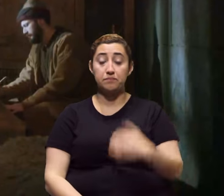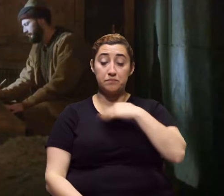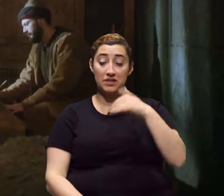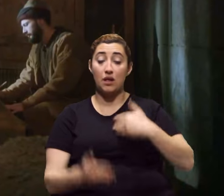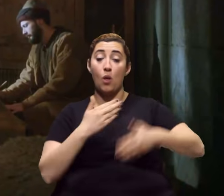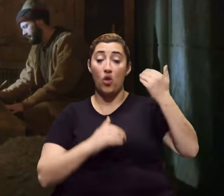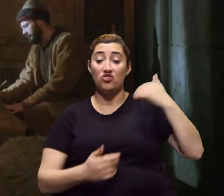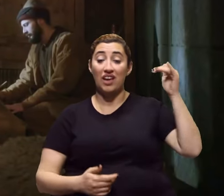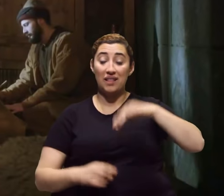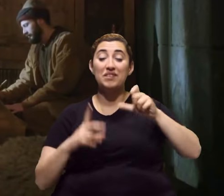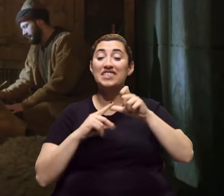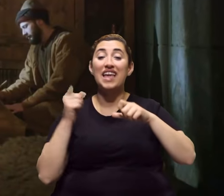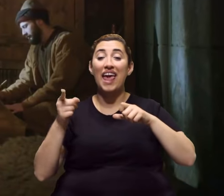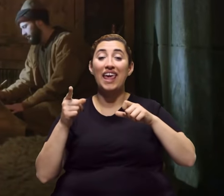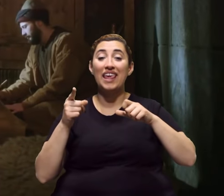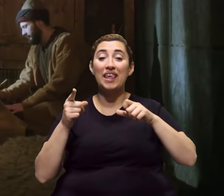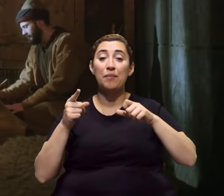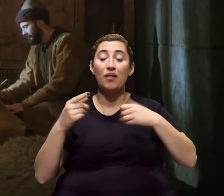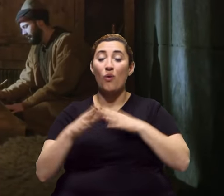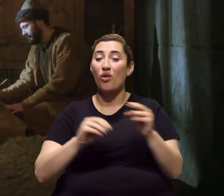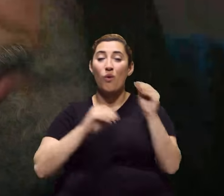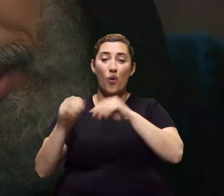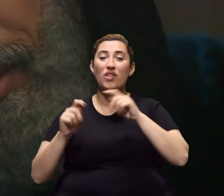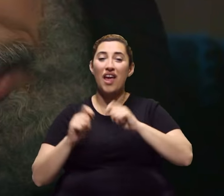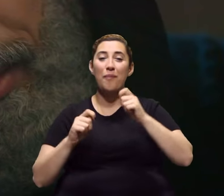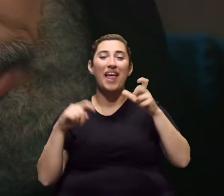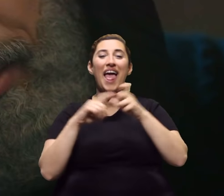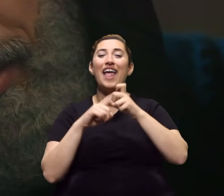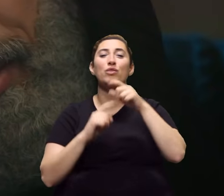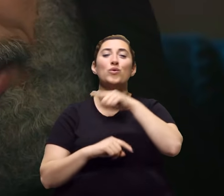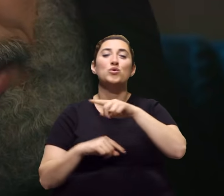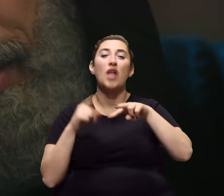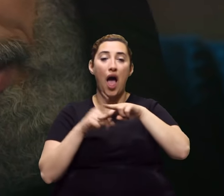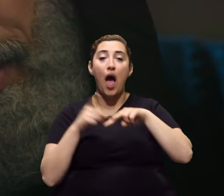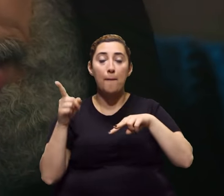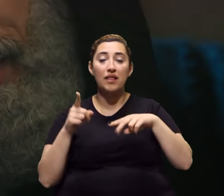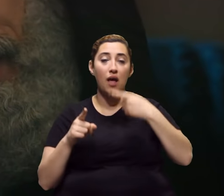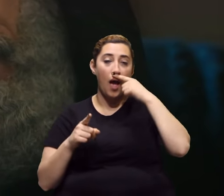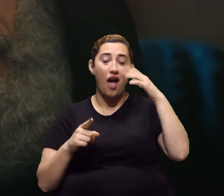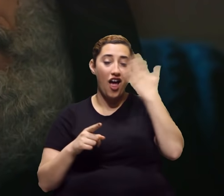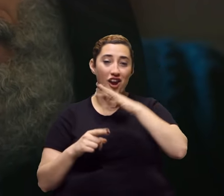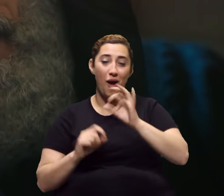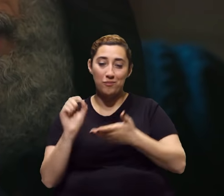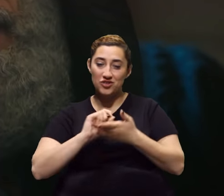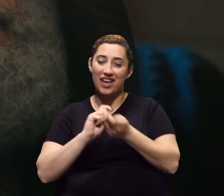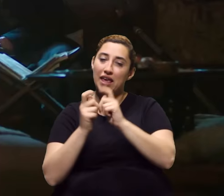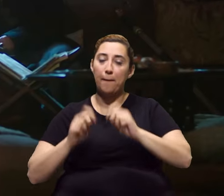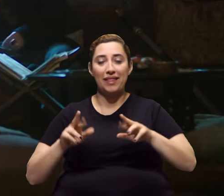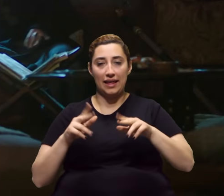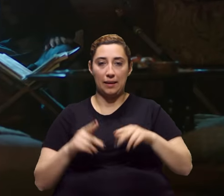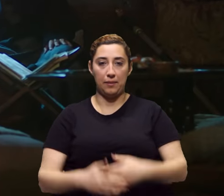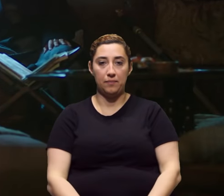Bizden evvel gelip şeyhimin halvete sokuverdiği Endülüslü Ahmet'in Arapçaya aktardığı